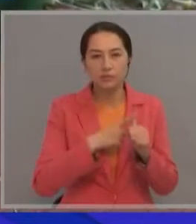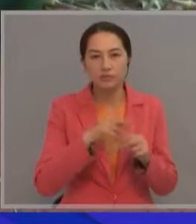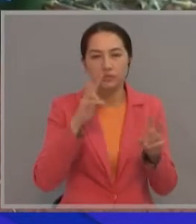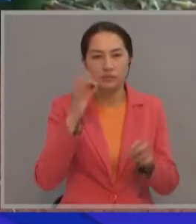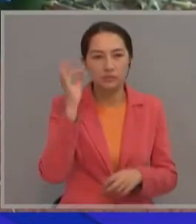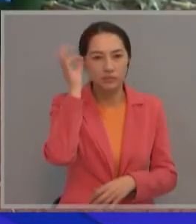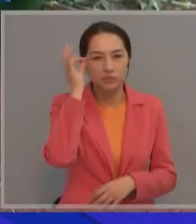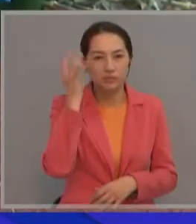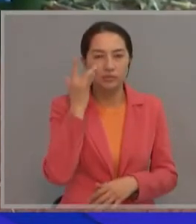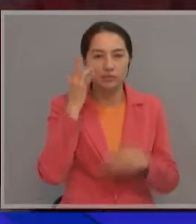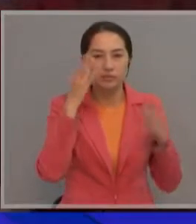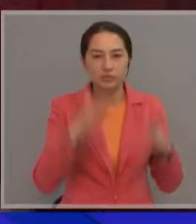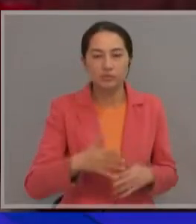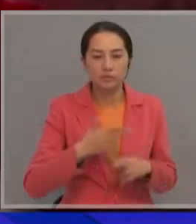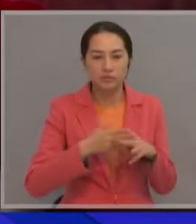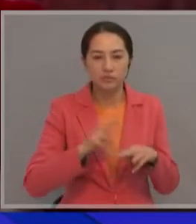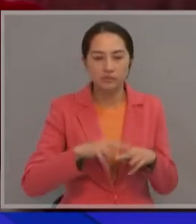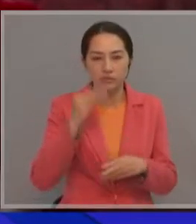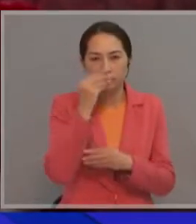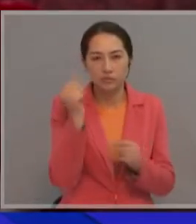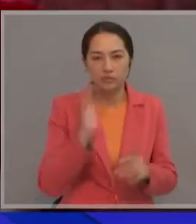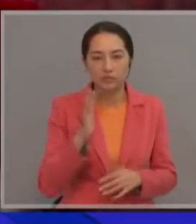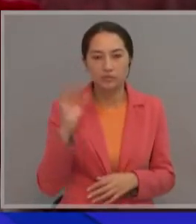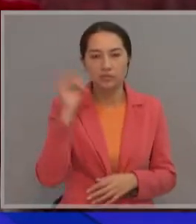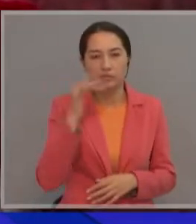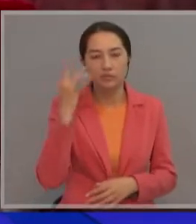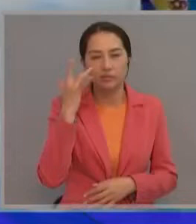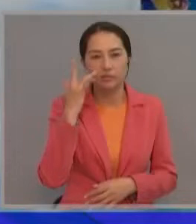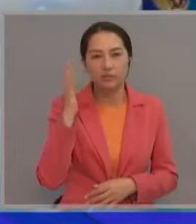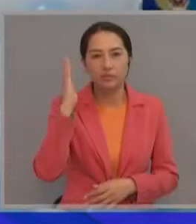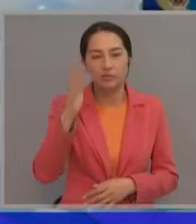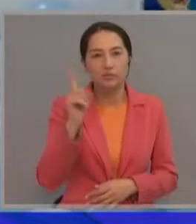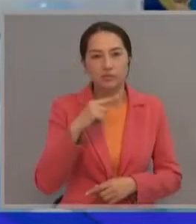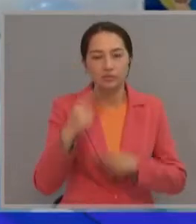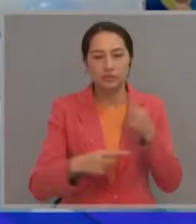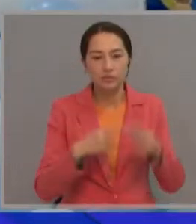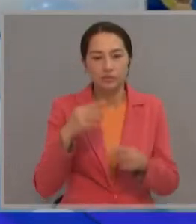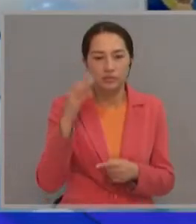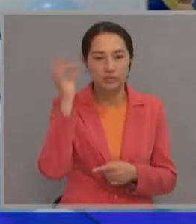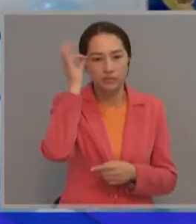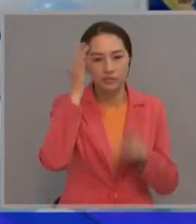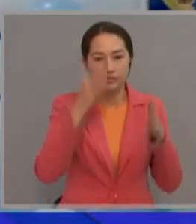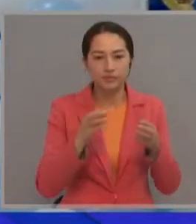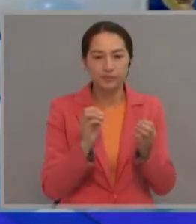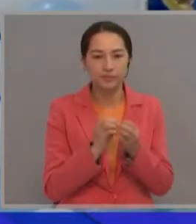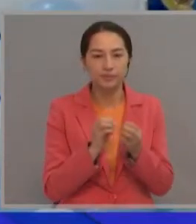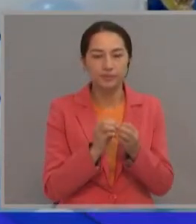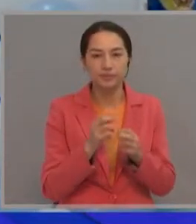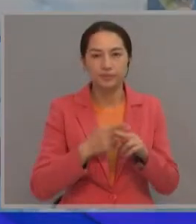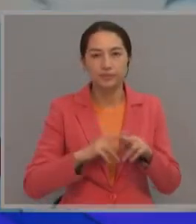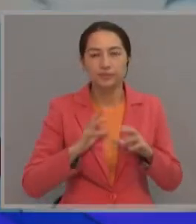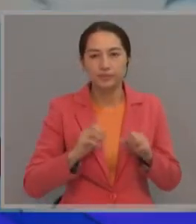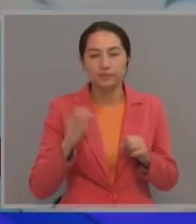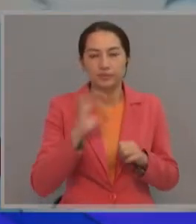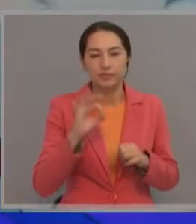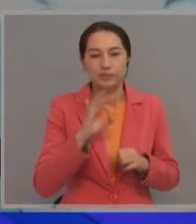қастерлі. Бабалар батырлығы мен ерен ерлігін ұмытпай, ұлттық тарихымызды келер ұрпаққа ұлықтау бүгінгі шараның басты мақсаты еді. Батырлардың рухын